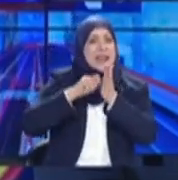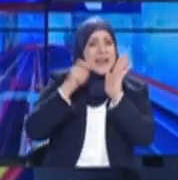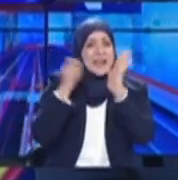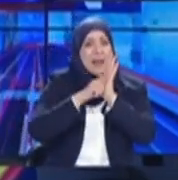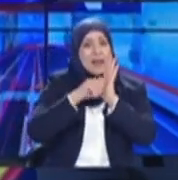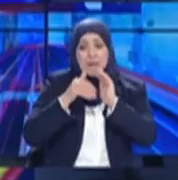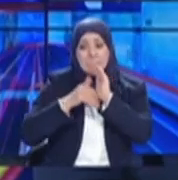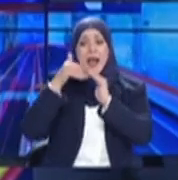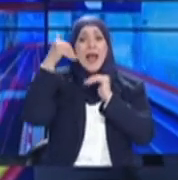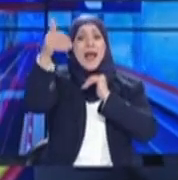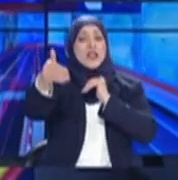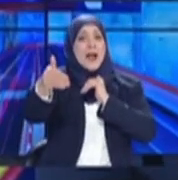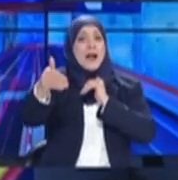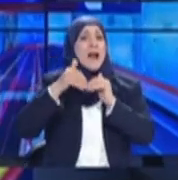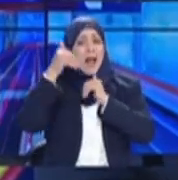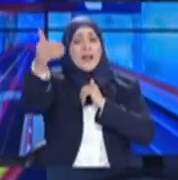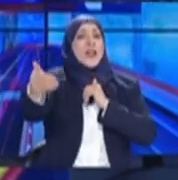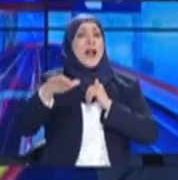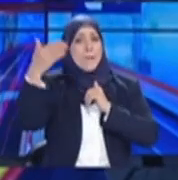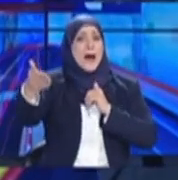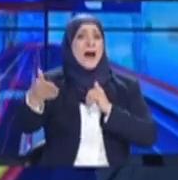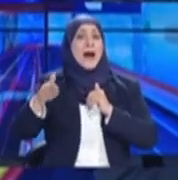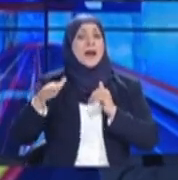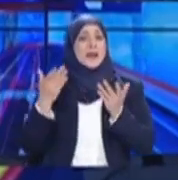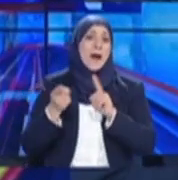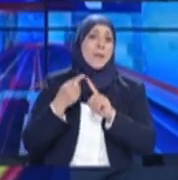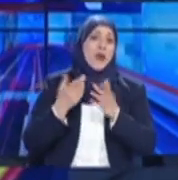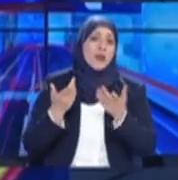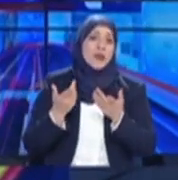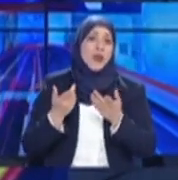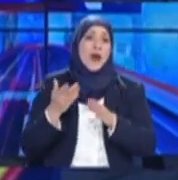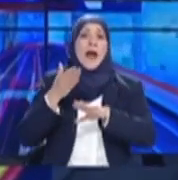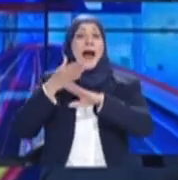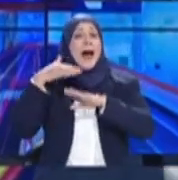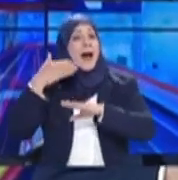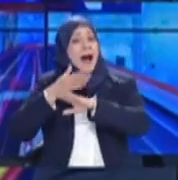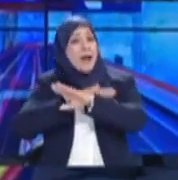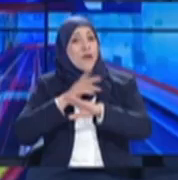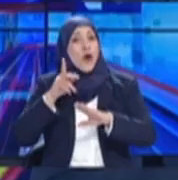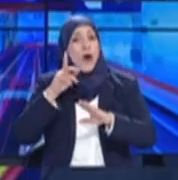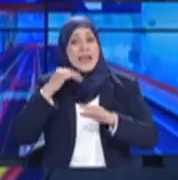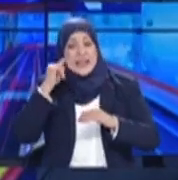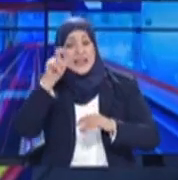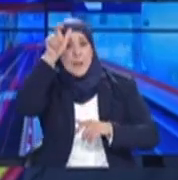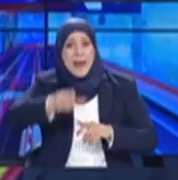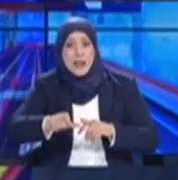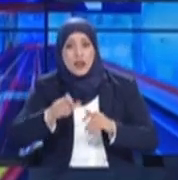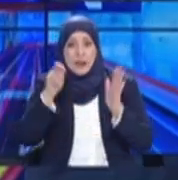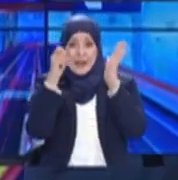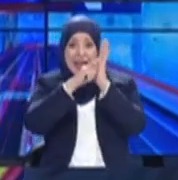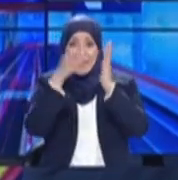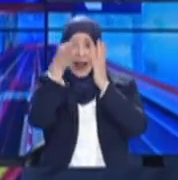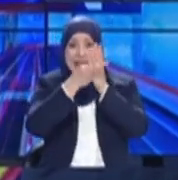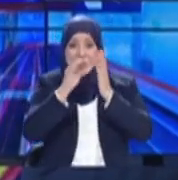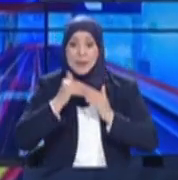التاجيل ما فيش قضايا في التاجيل لانه في العاده بالتاشيرات اللي بيطلبوا عليه خطيه ماليه اليوم ليه اليوم احنا قاعدين ندعوهم